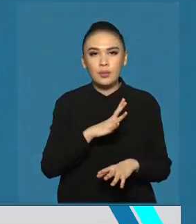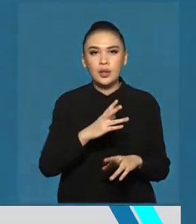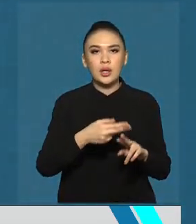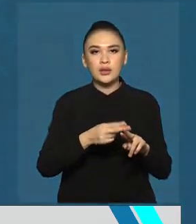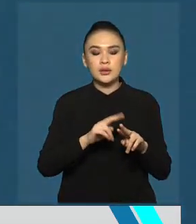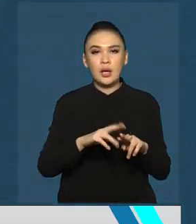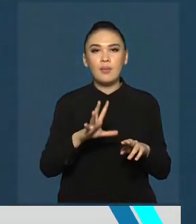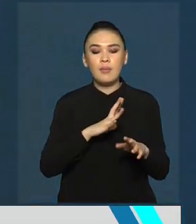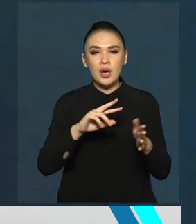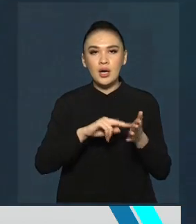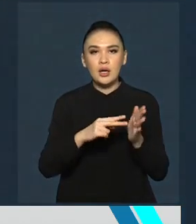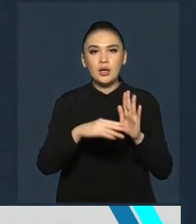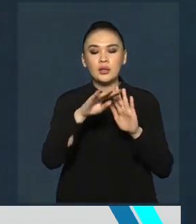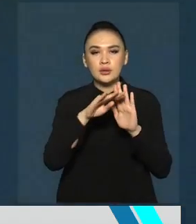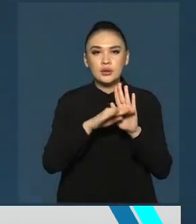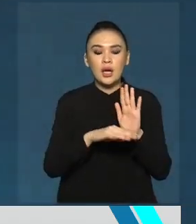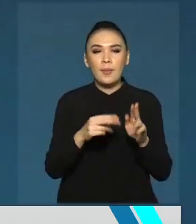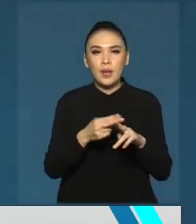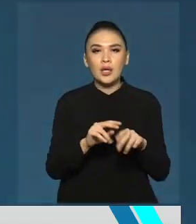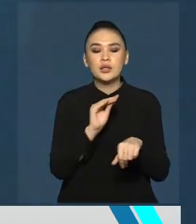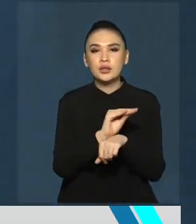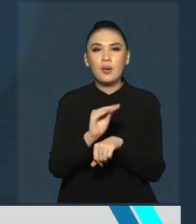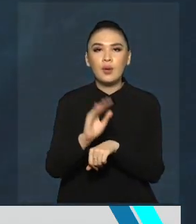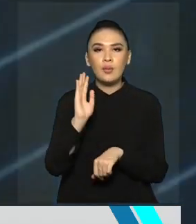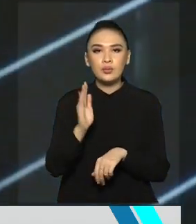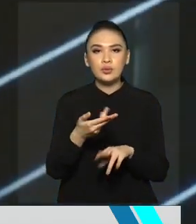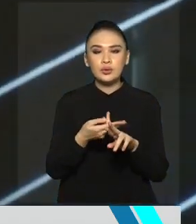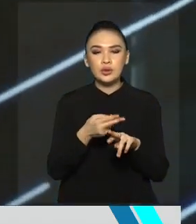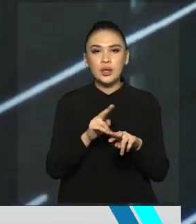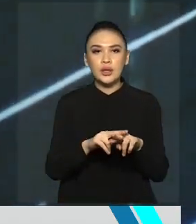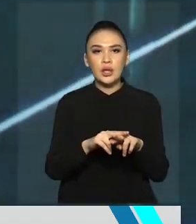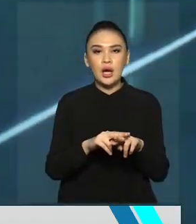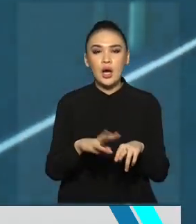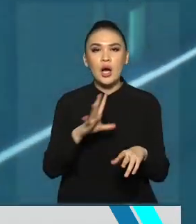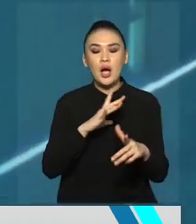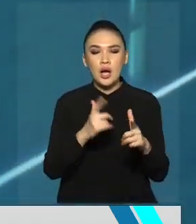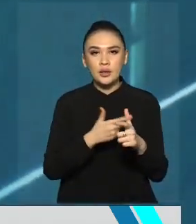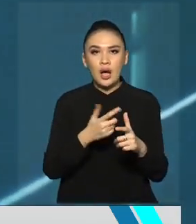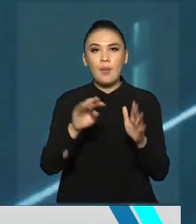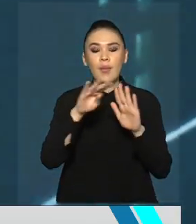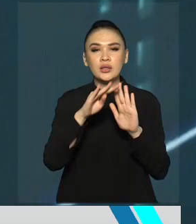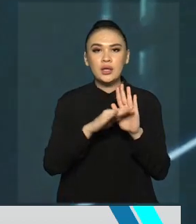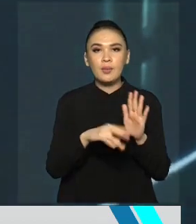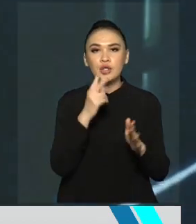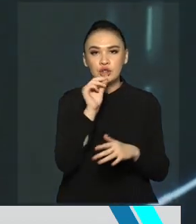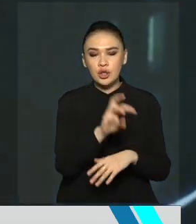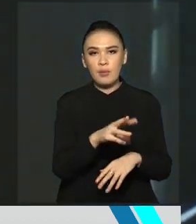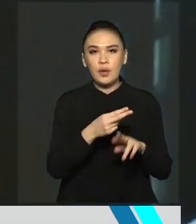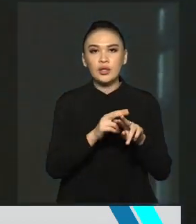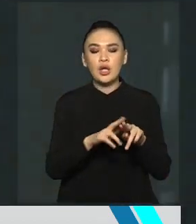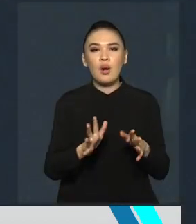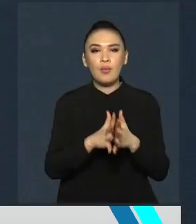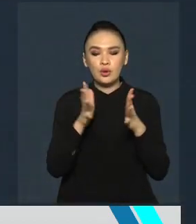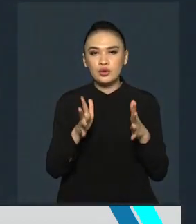мемлекеттік саясат бағдарламасының орнына осы тұжырымдама енетін болады. Тұжырымдамадағы, енді аты тұжырымдама, бағдарлама арғанды бір аржағынан ажырасып кететін